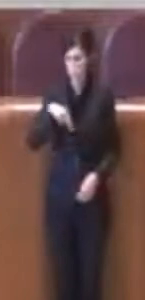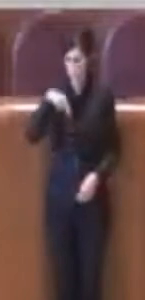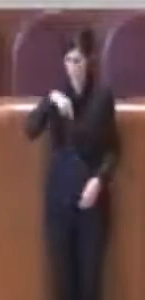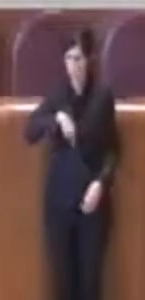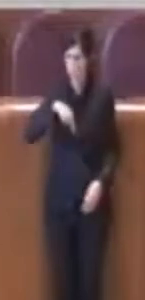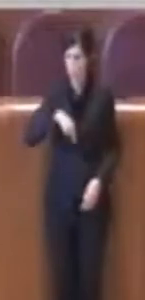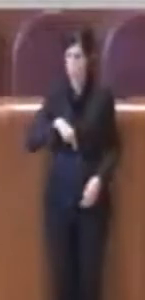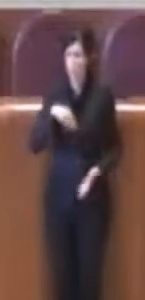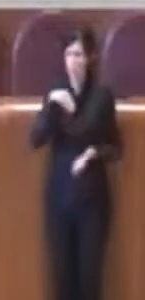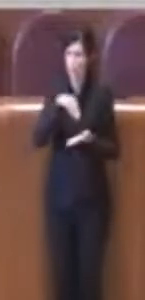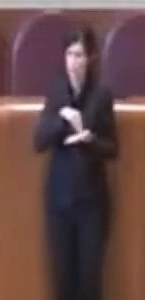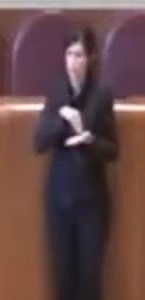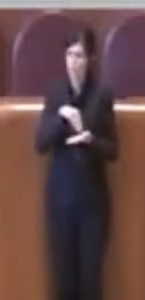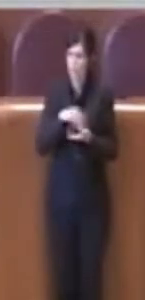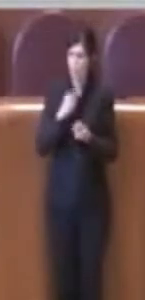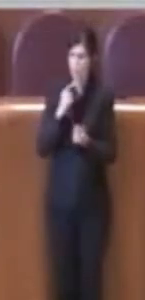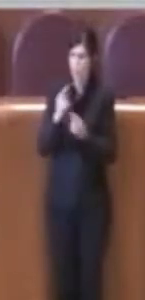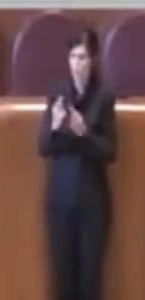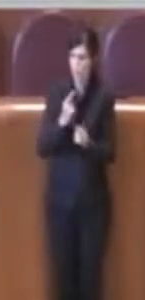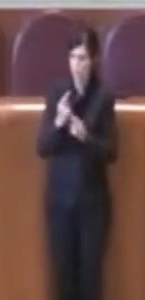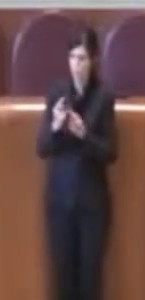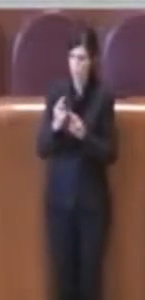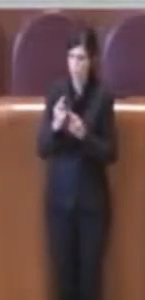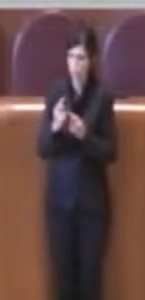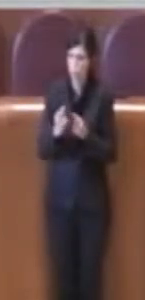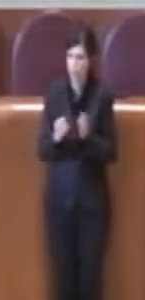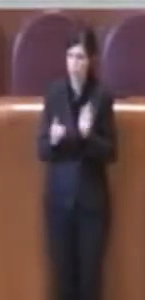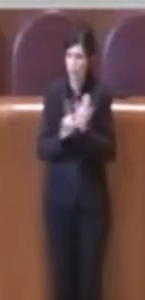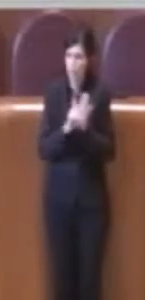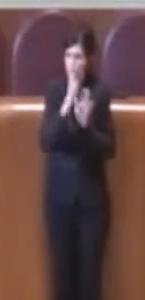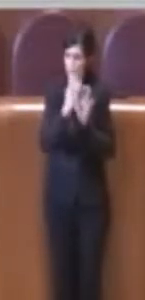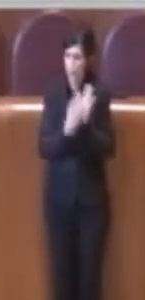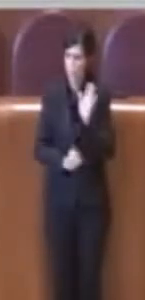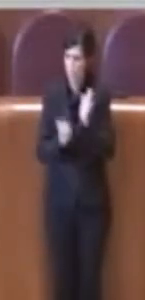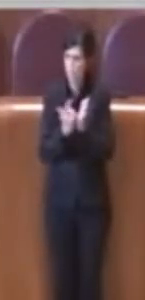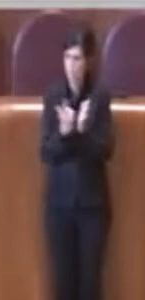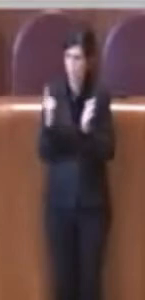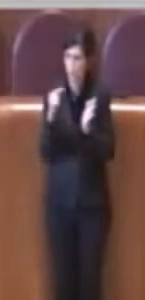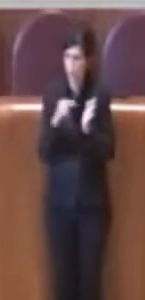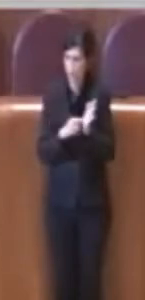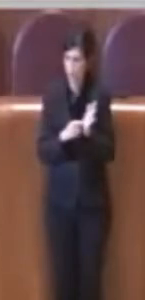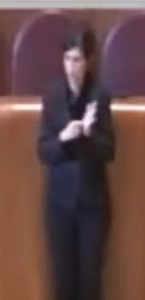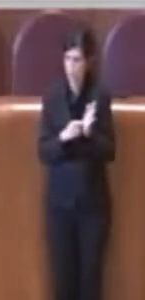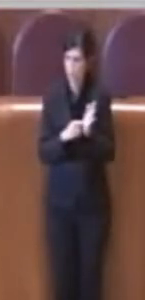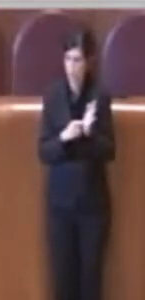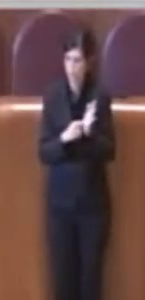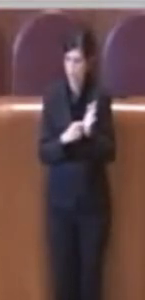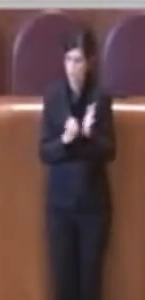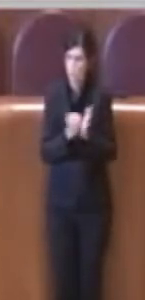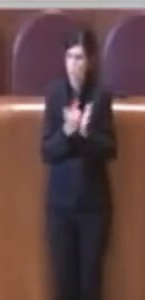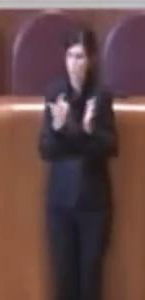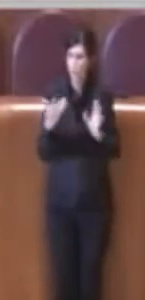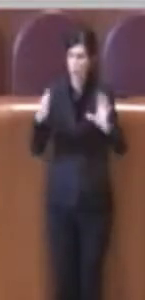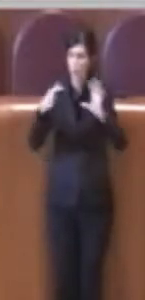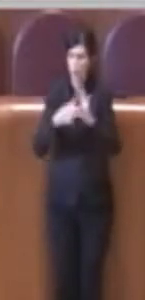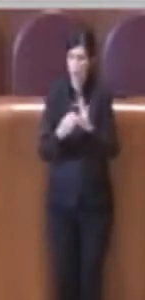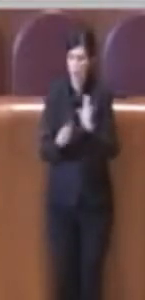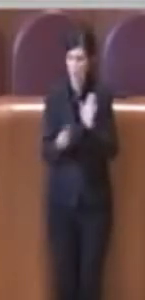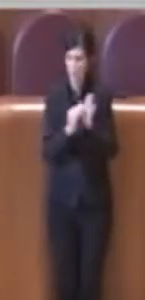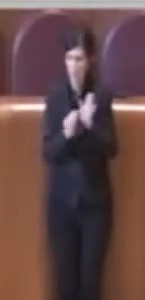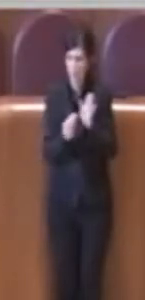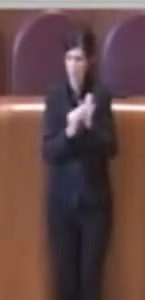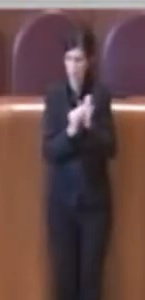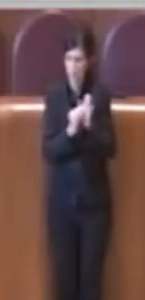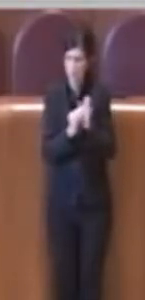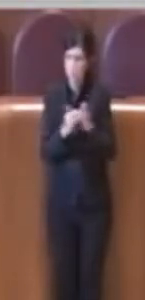importante. L'importanza di questa delibera è sancita anche dal numero di emendamenti che sono stati presentati